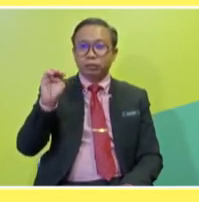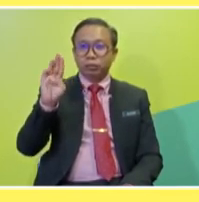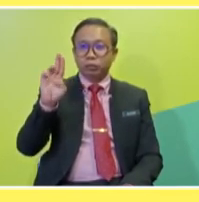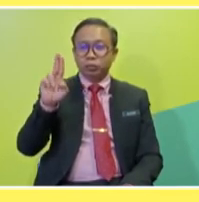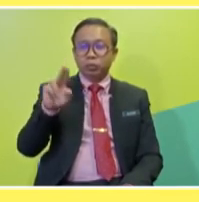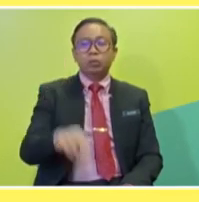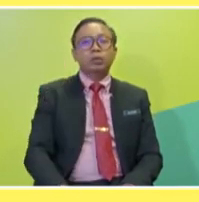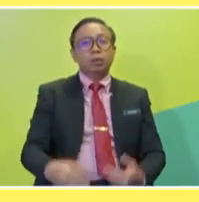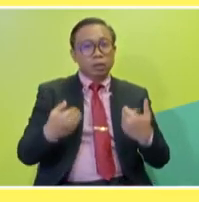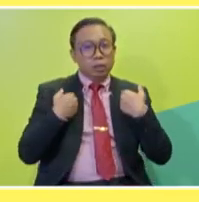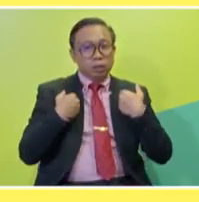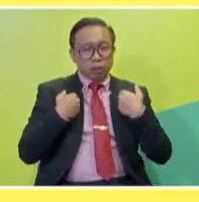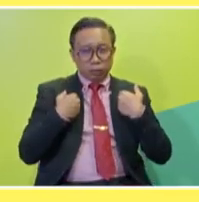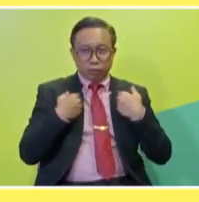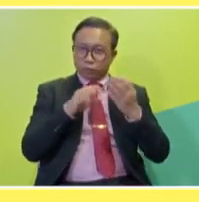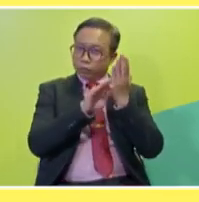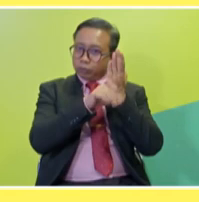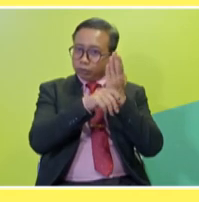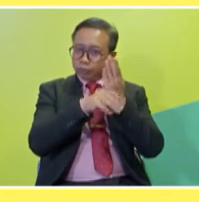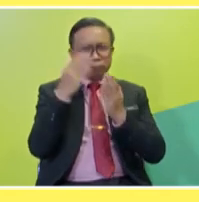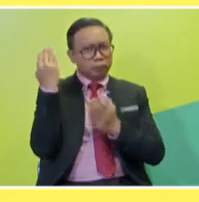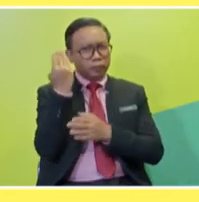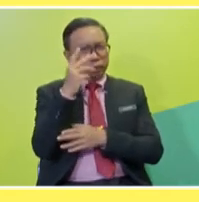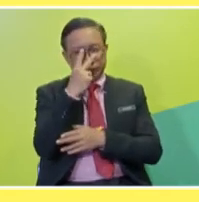ataupun sembunyi ada peranannya Kris berarti